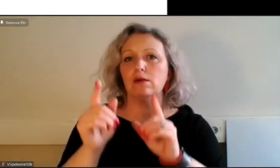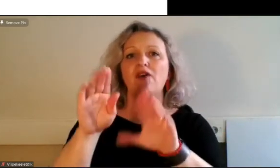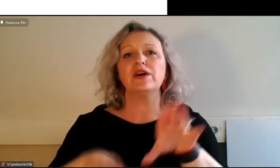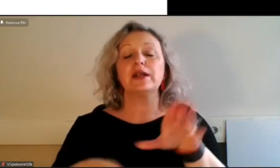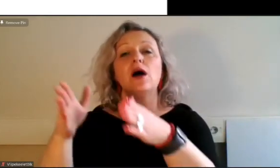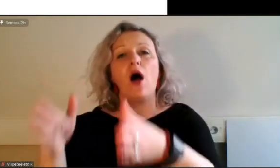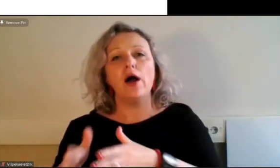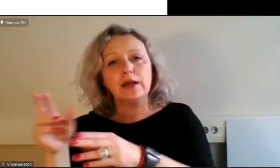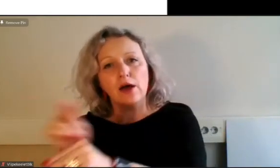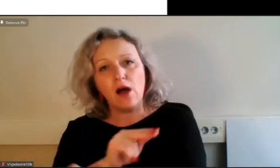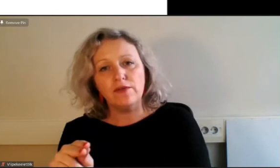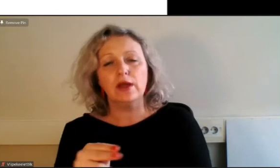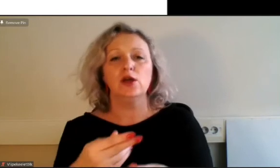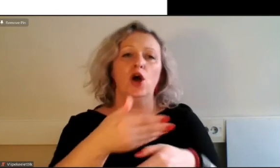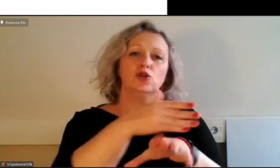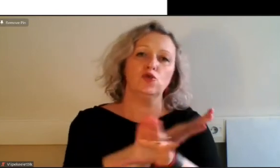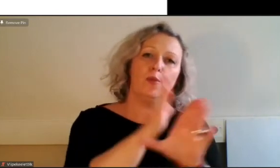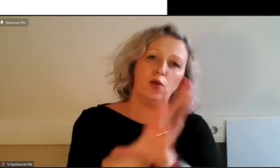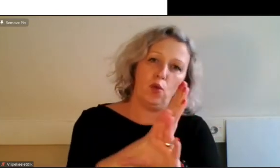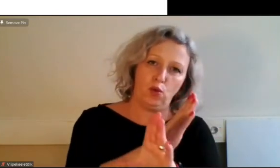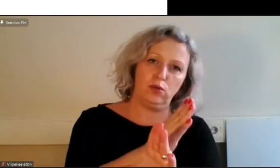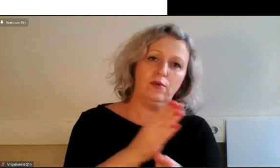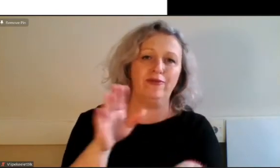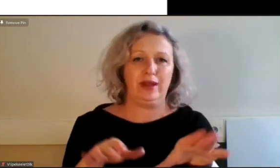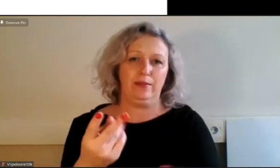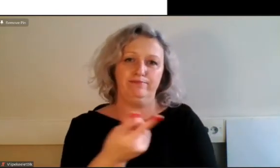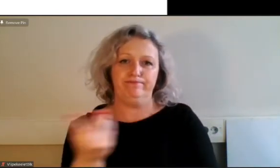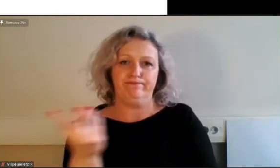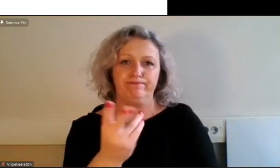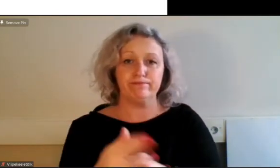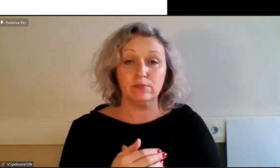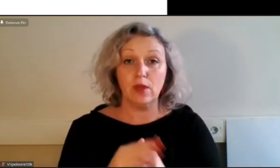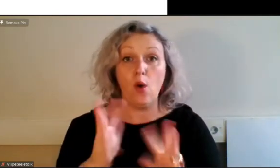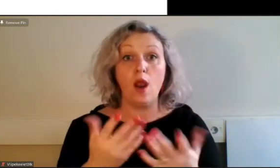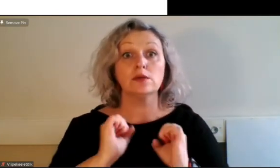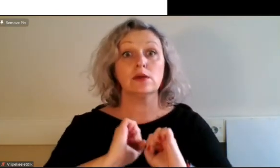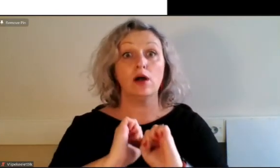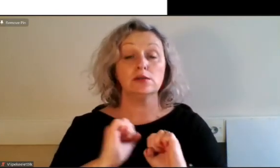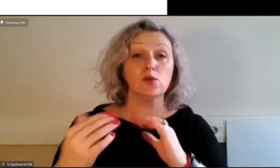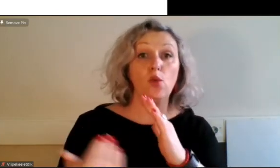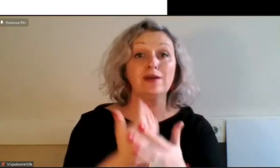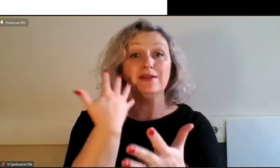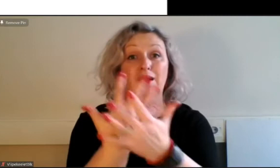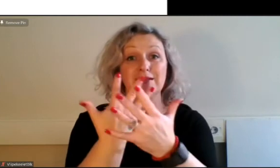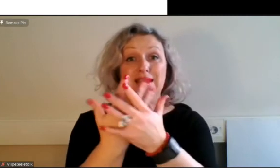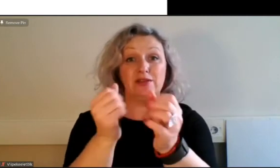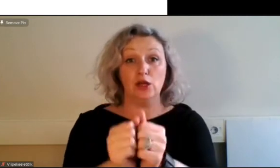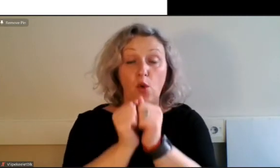kätte ja gripivaktsiini teise kätte. Mõlemad käed olid haiged Covidi käsi natuke